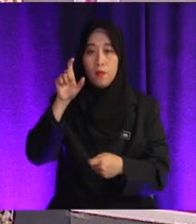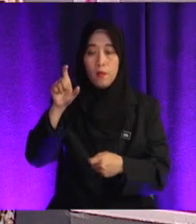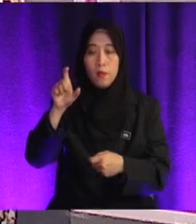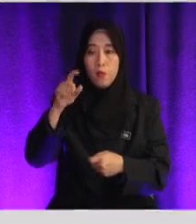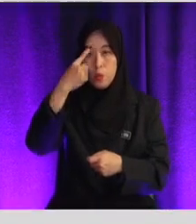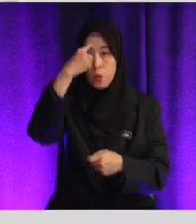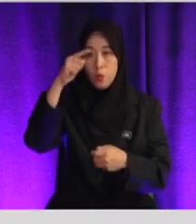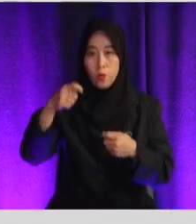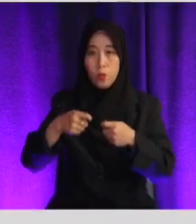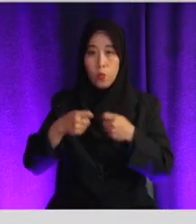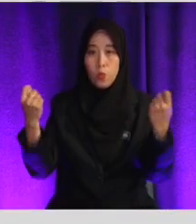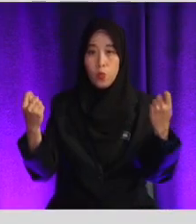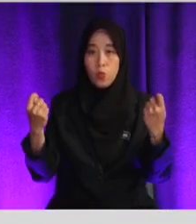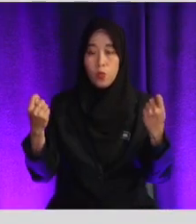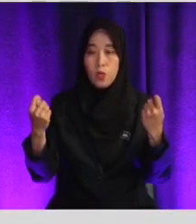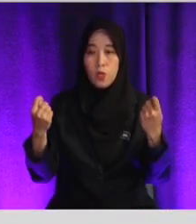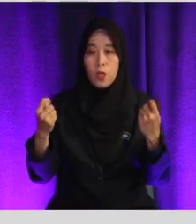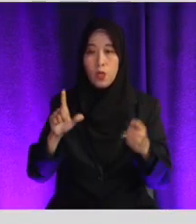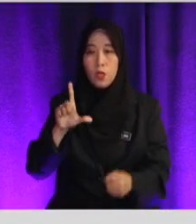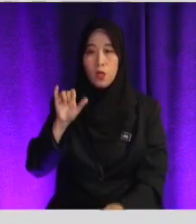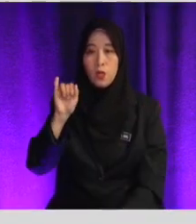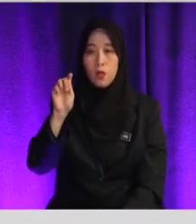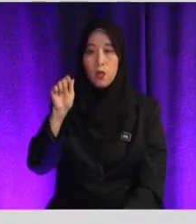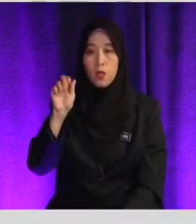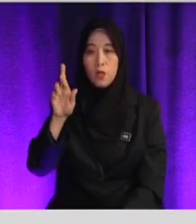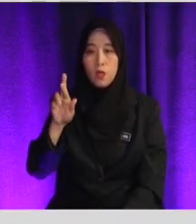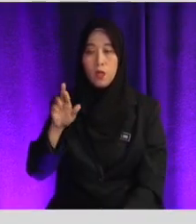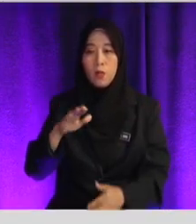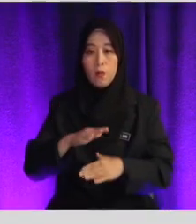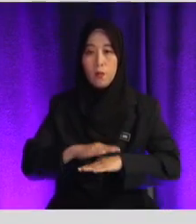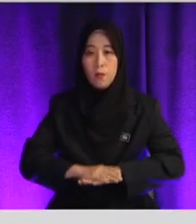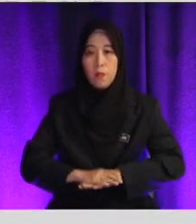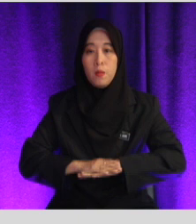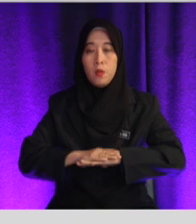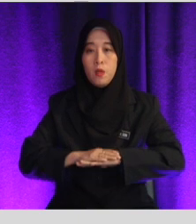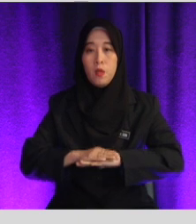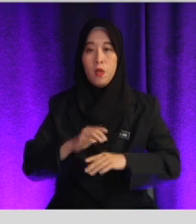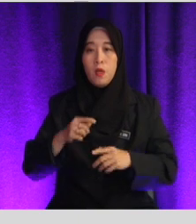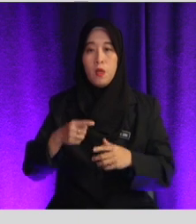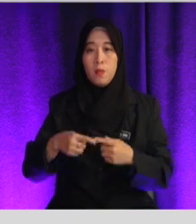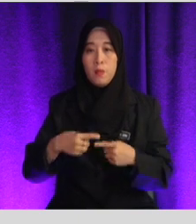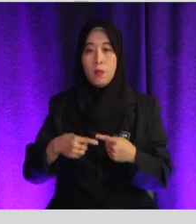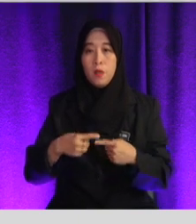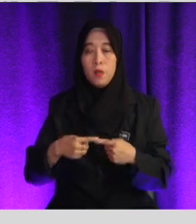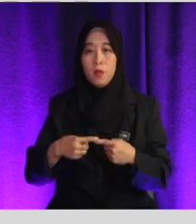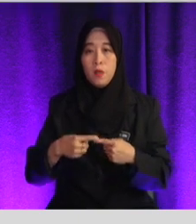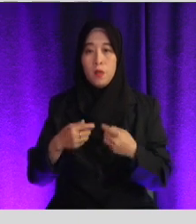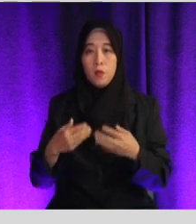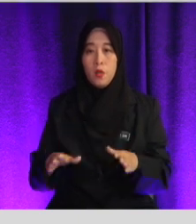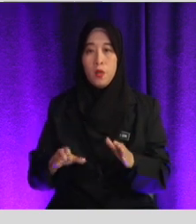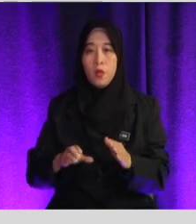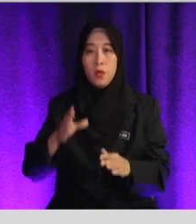memutuskan litar pemampat apabila suhu dalam sesuatu ruang telah mencapai suhu yang ditetapkan